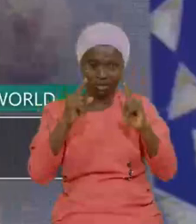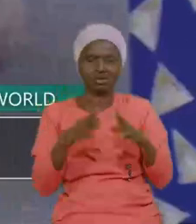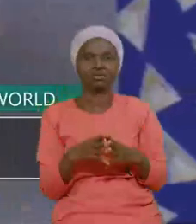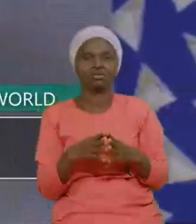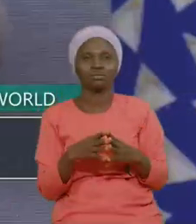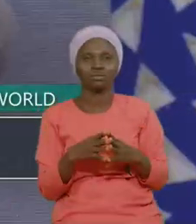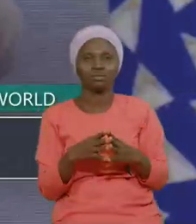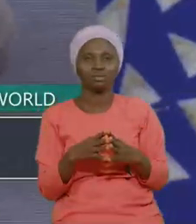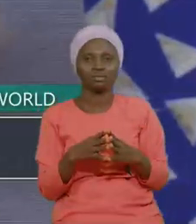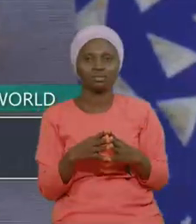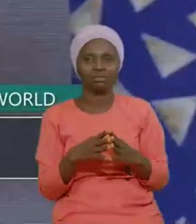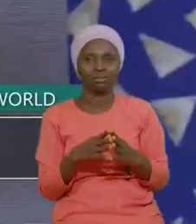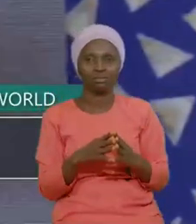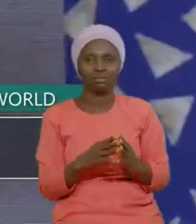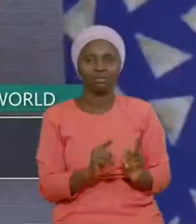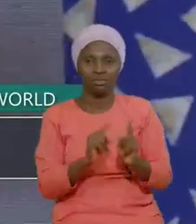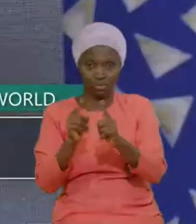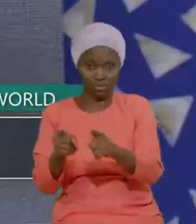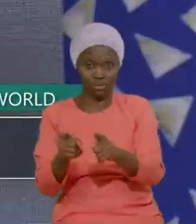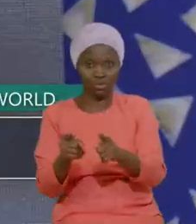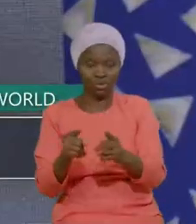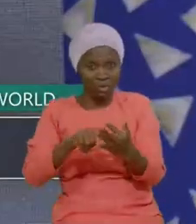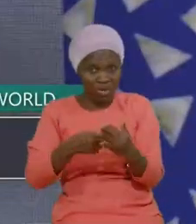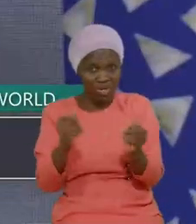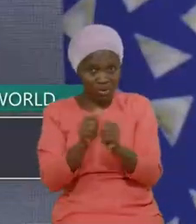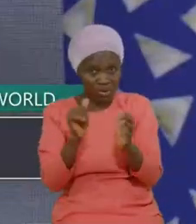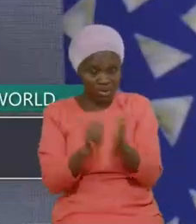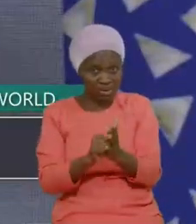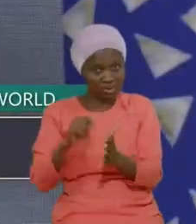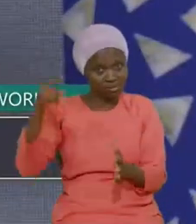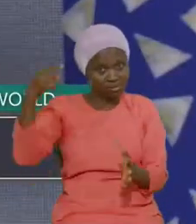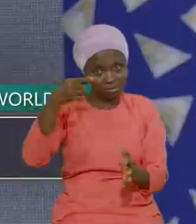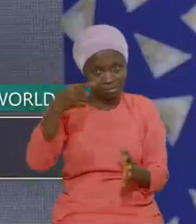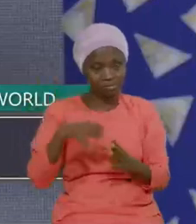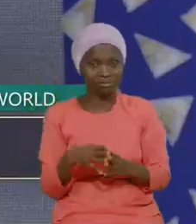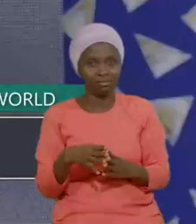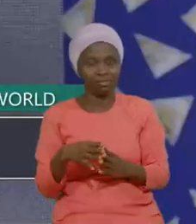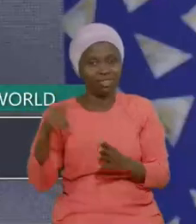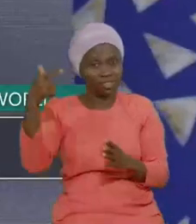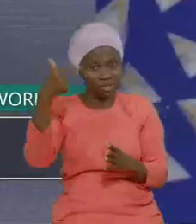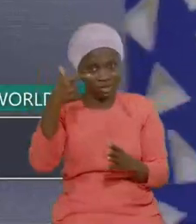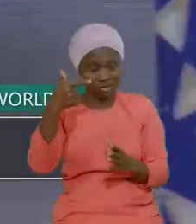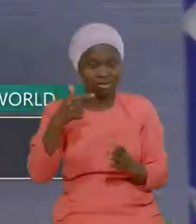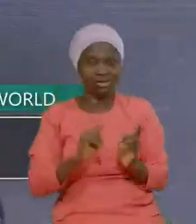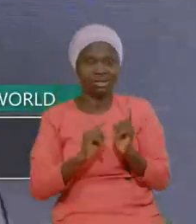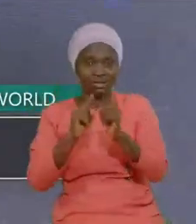Je veux savoir ce qu'il faut faire pour réussir. Get to the Alpha and Omega.